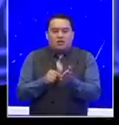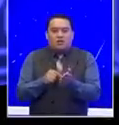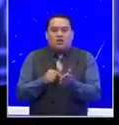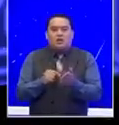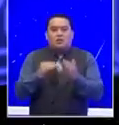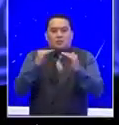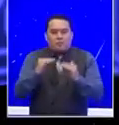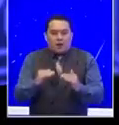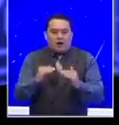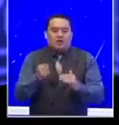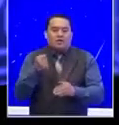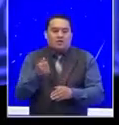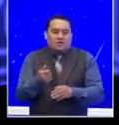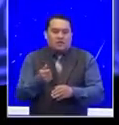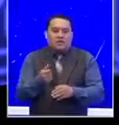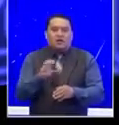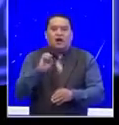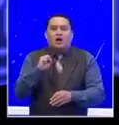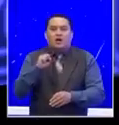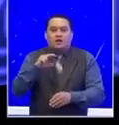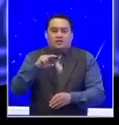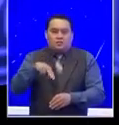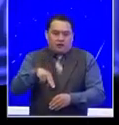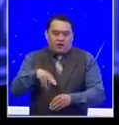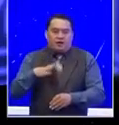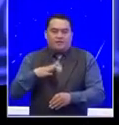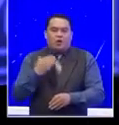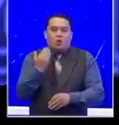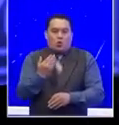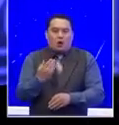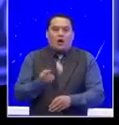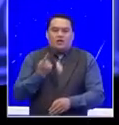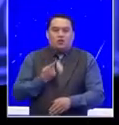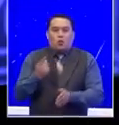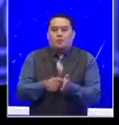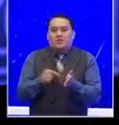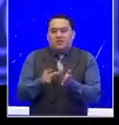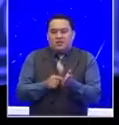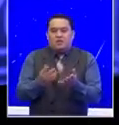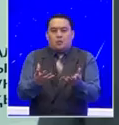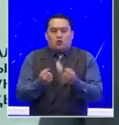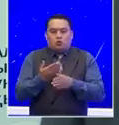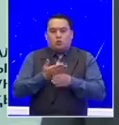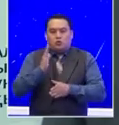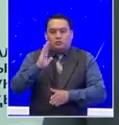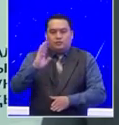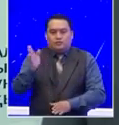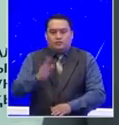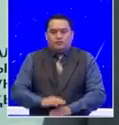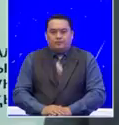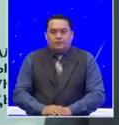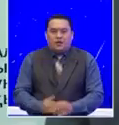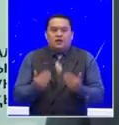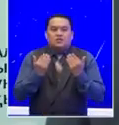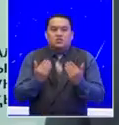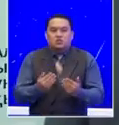менее, граждане, получающие адресную социальную помощь, в том числе одинокие пенсионеры. Сейчас акиматы